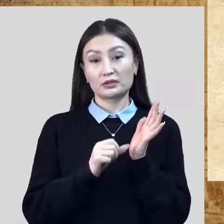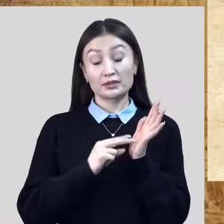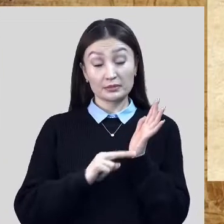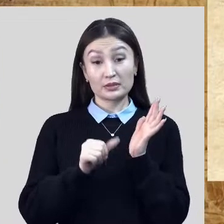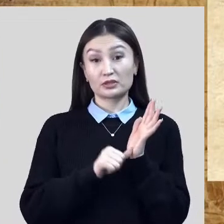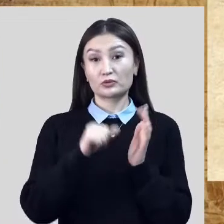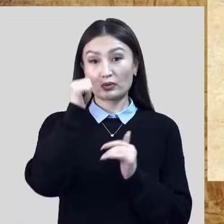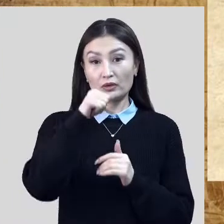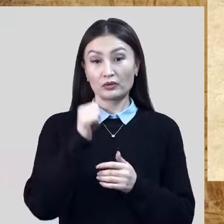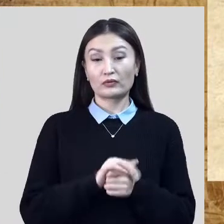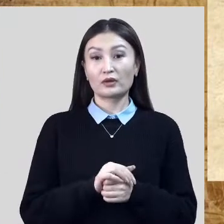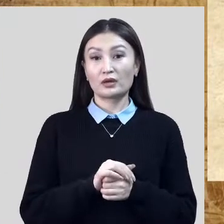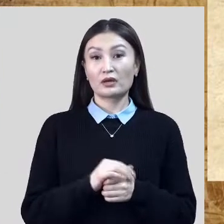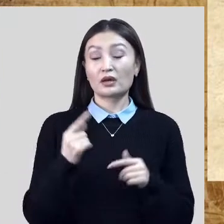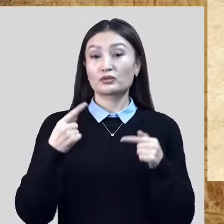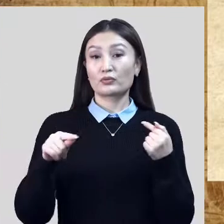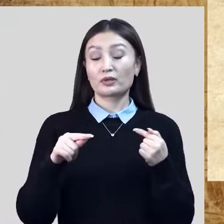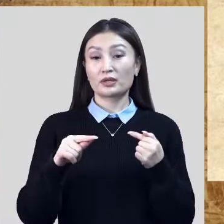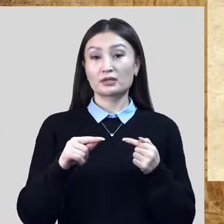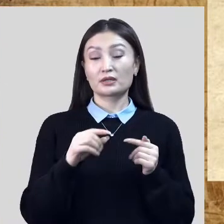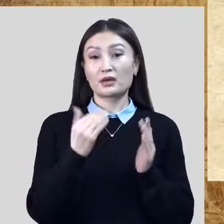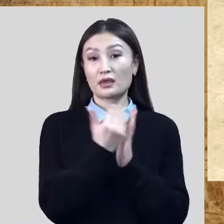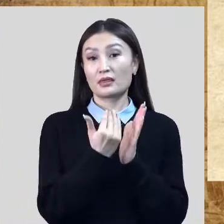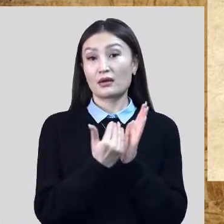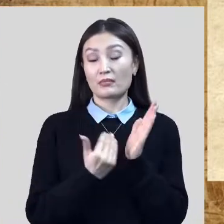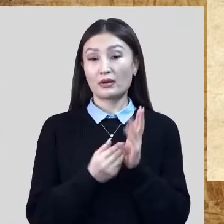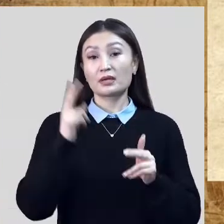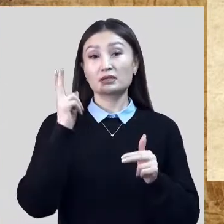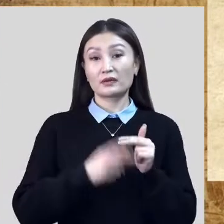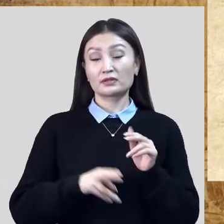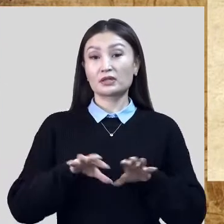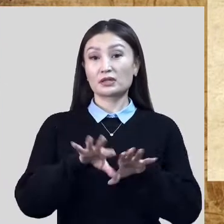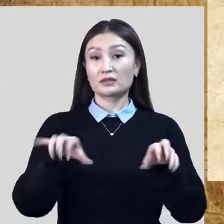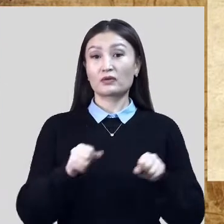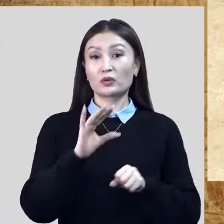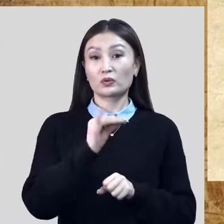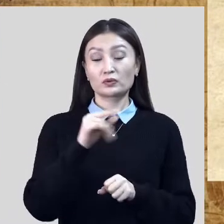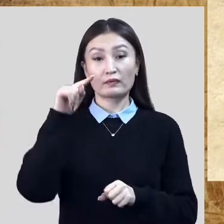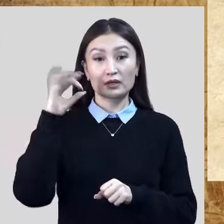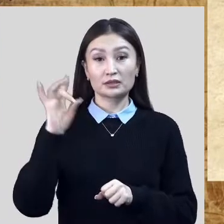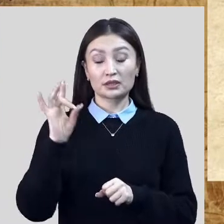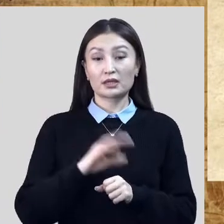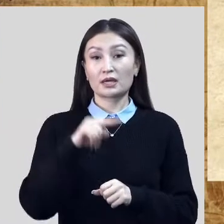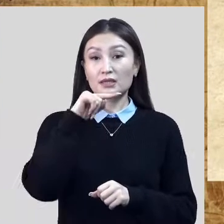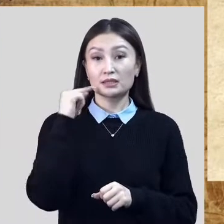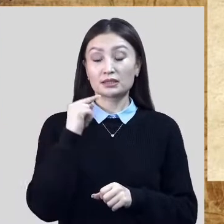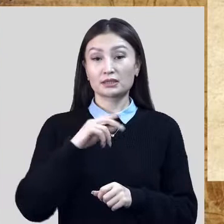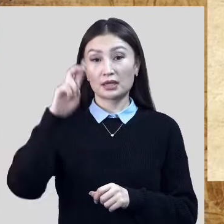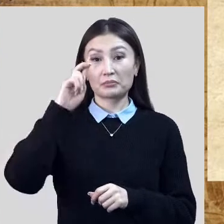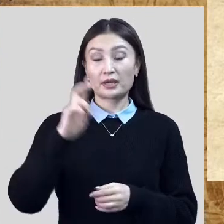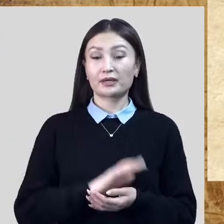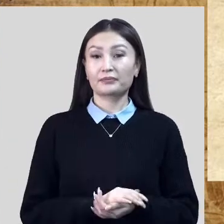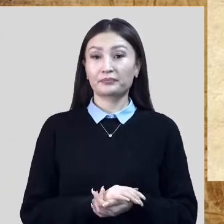1873-1876 годов, особенность этапов, завершение завоевания Южного Кыргызстана Российской